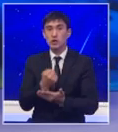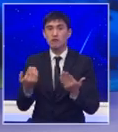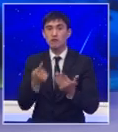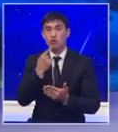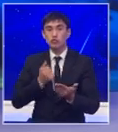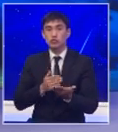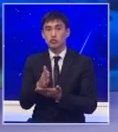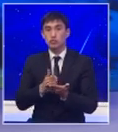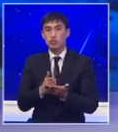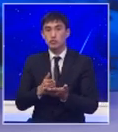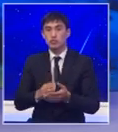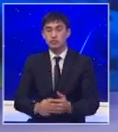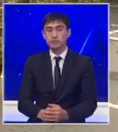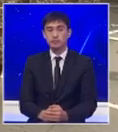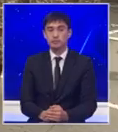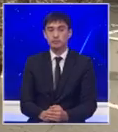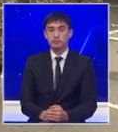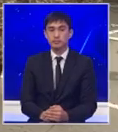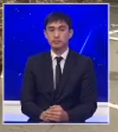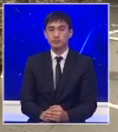внесения воинской службы